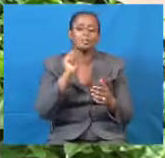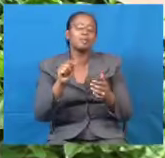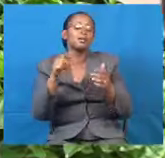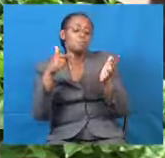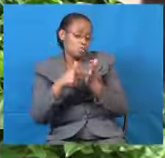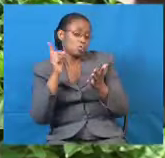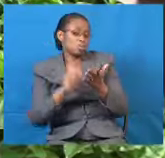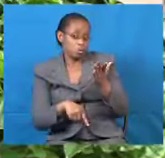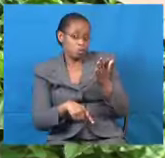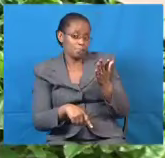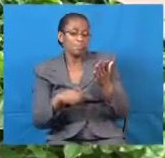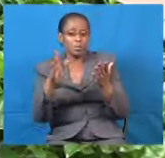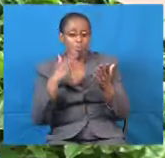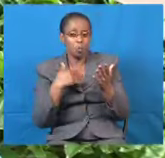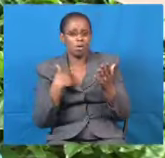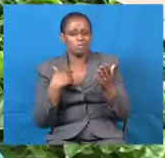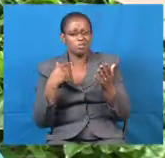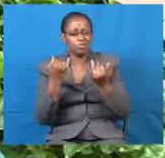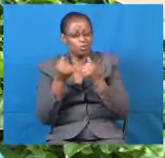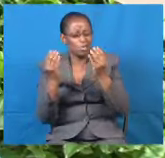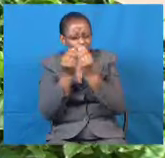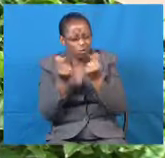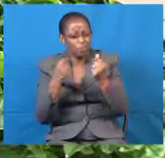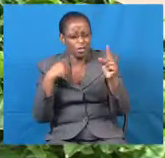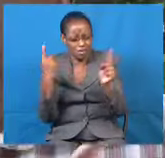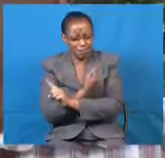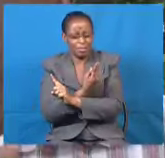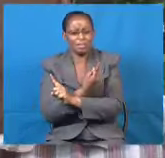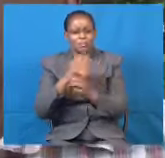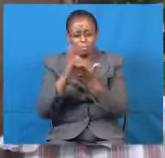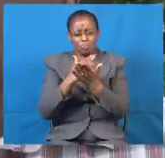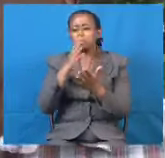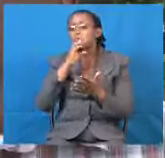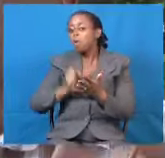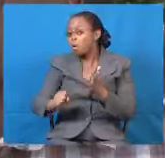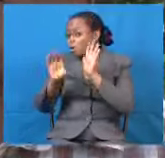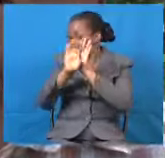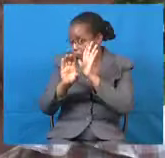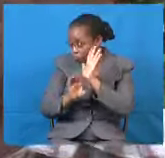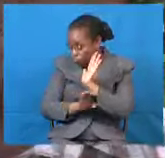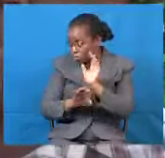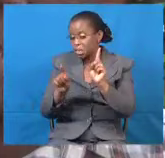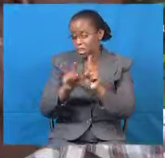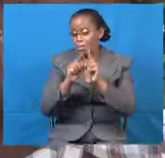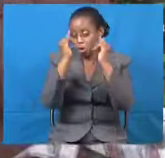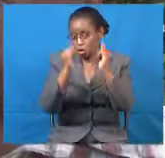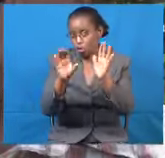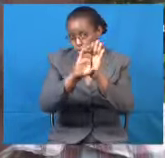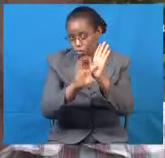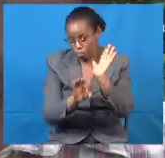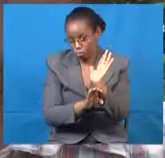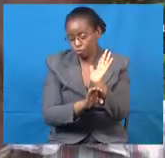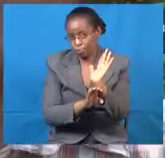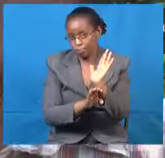Nini haja yake ni ku leta ule utoft Uli kati ya ile katiba ya zamani